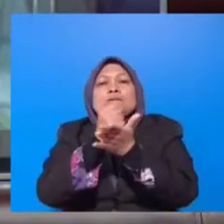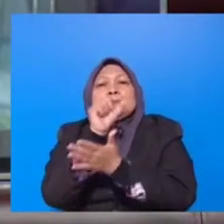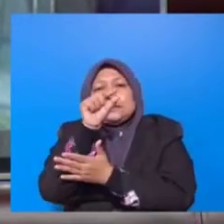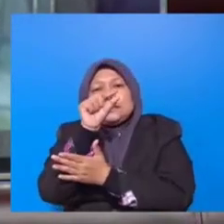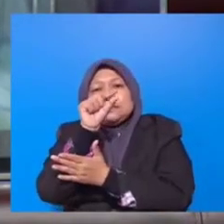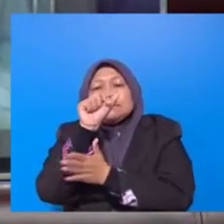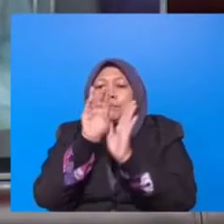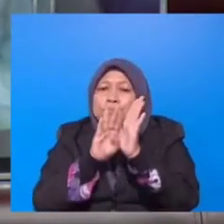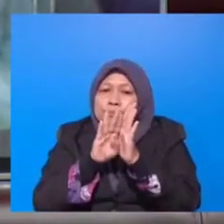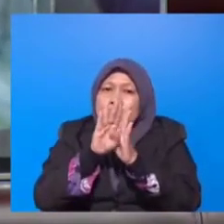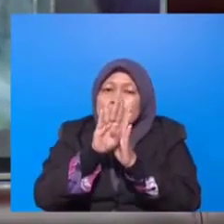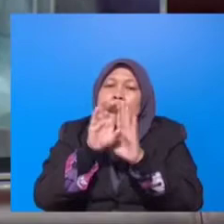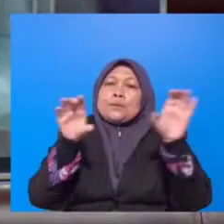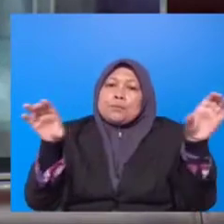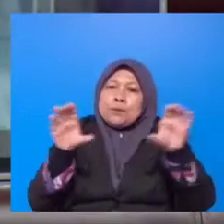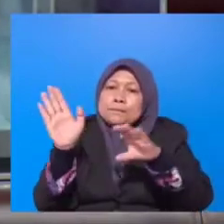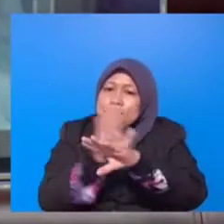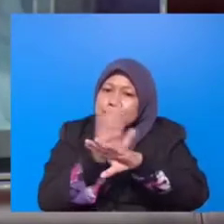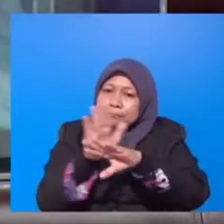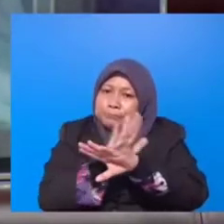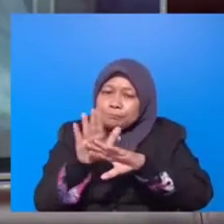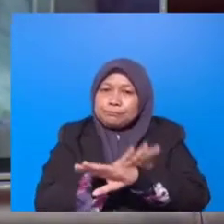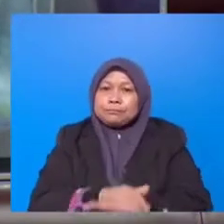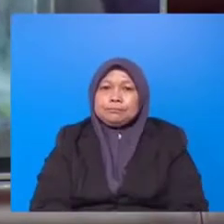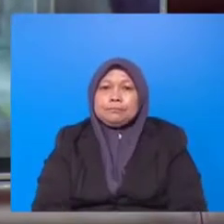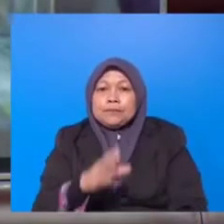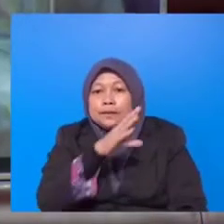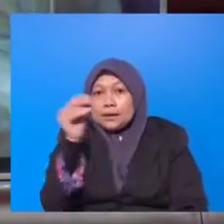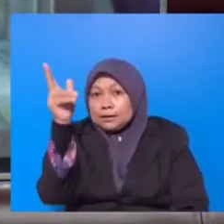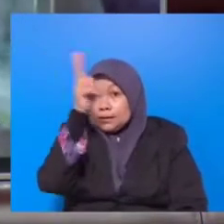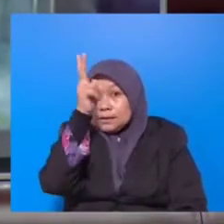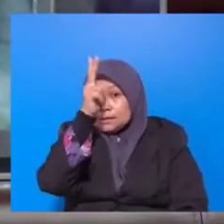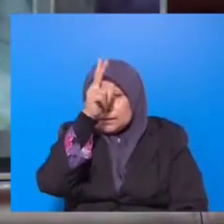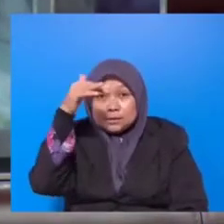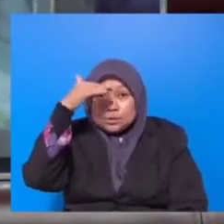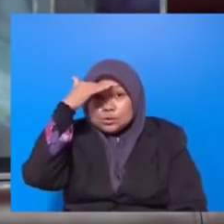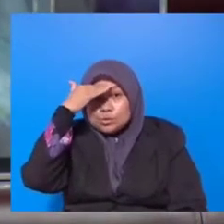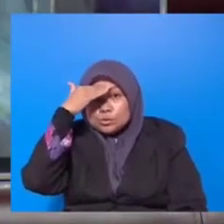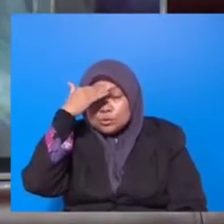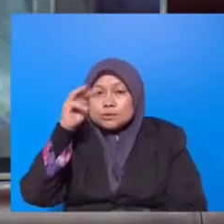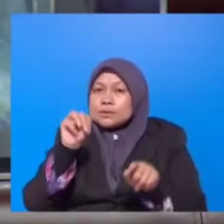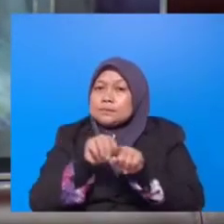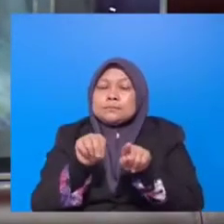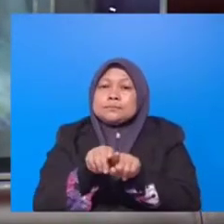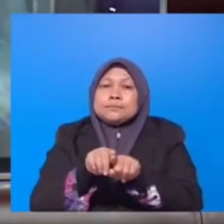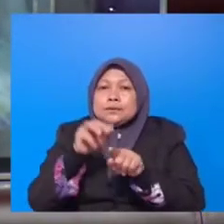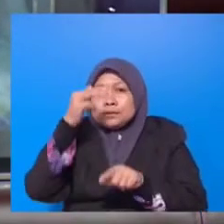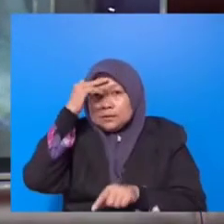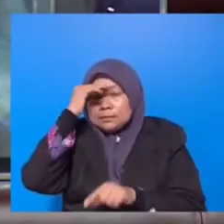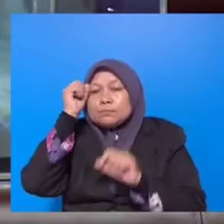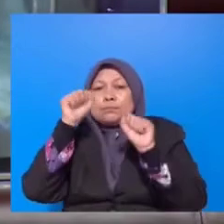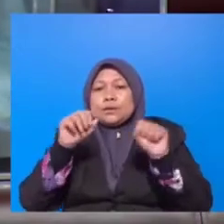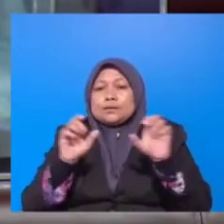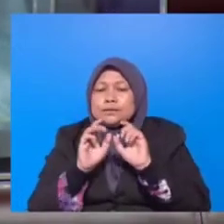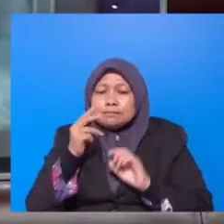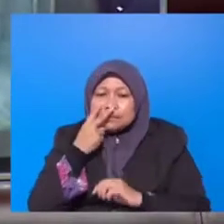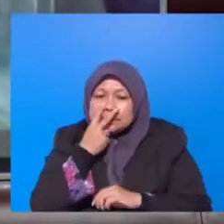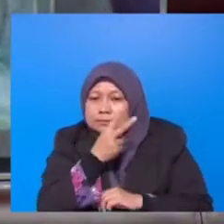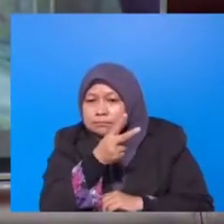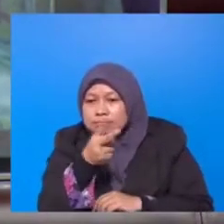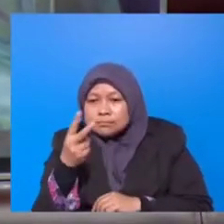peniaga kecil ini untuk menjalankan perniagaan anak mereka. Dan pihak Kerajaan Negeri Johor juga melalui Perbadanan Usahawan Johor telah mengadakan